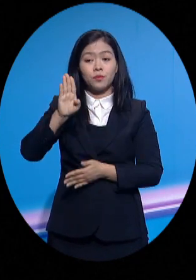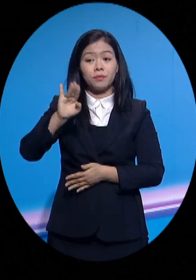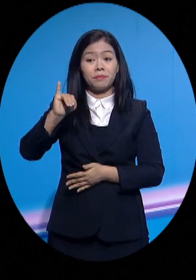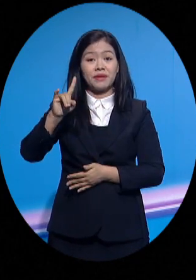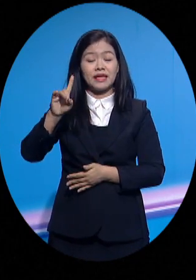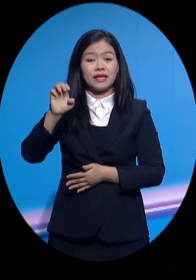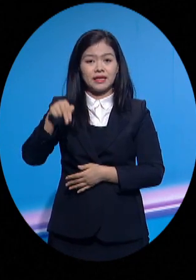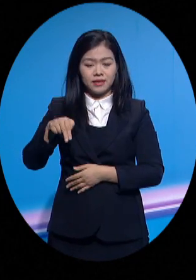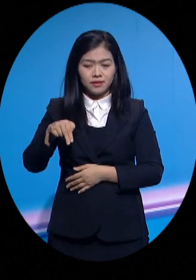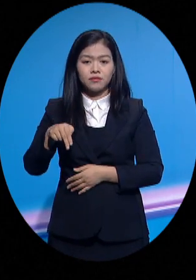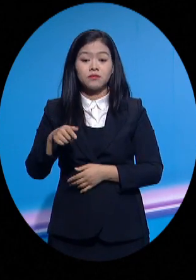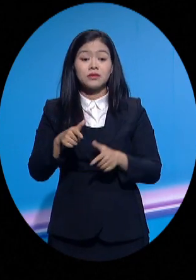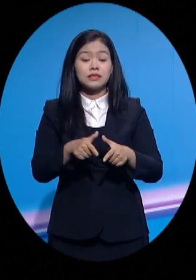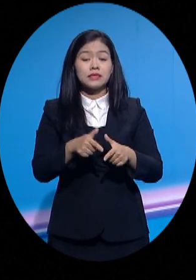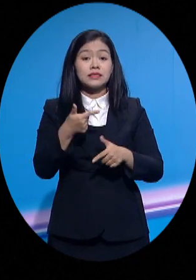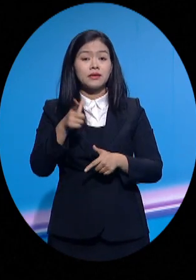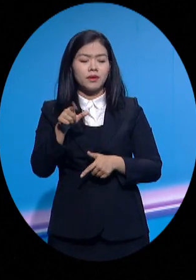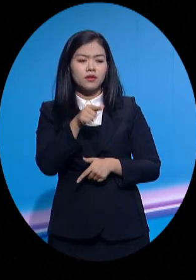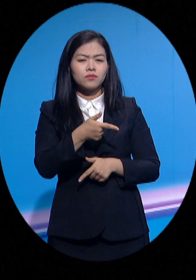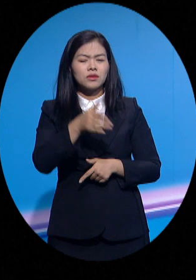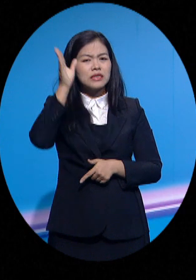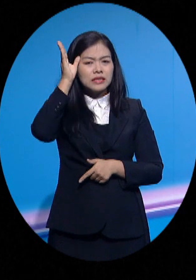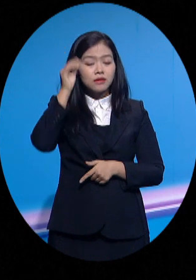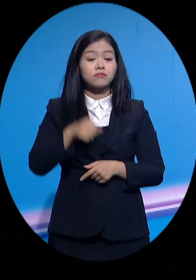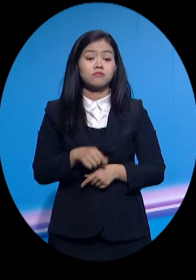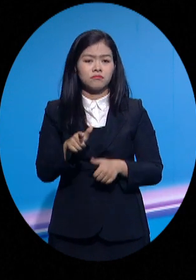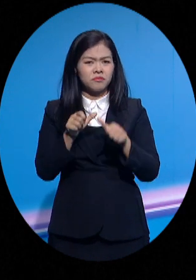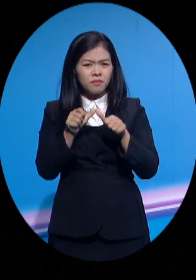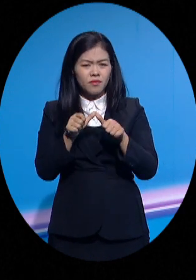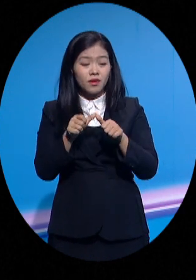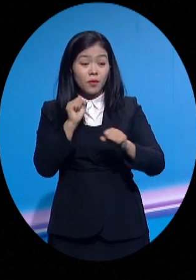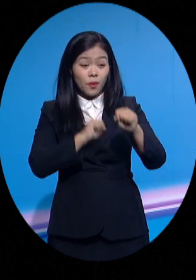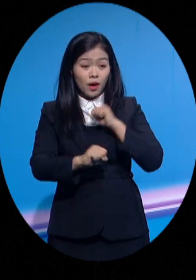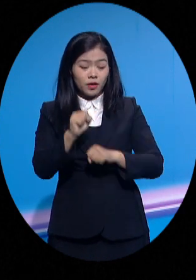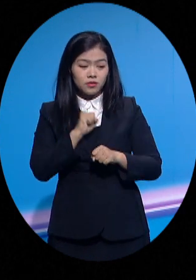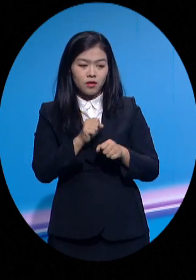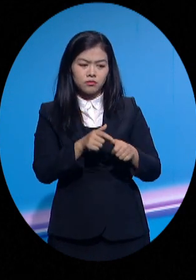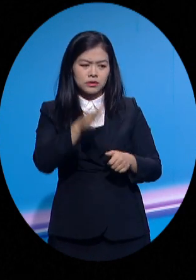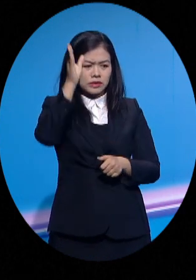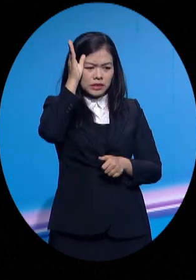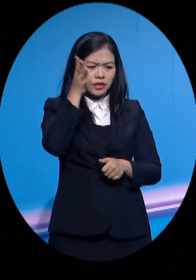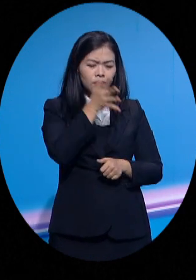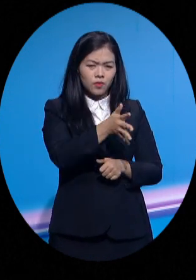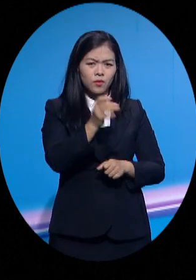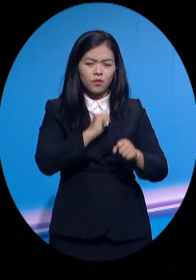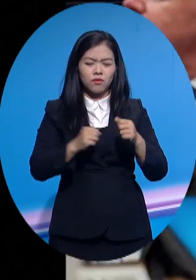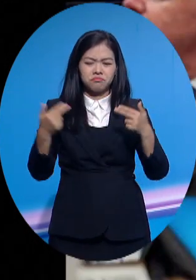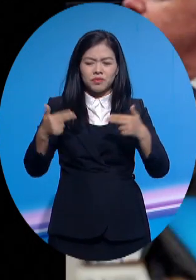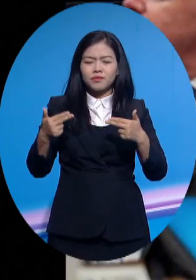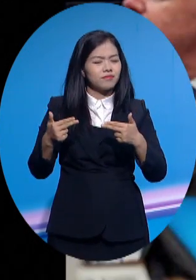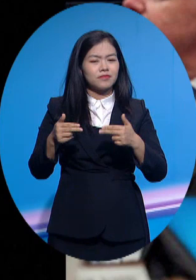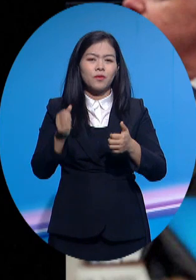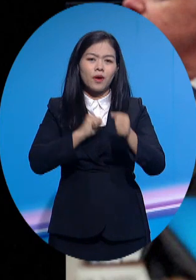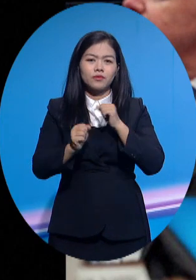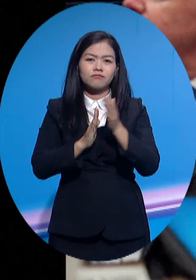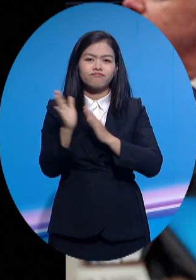thống nhất từ J7 đối với cuộc tấn công của Iran Ông nhấn mạnh vào các hành động phi quân sự để hạn chế nguy cơ chiến tranh lan rộng